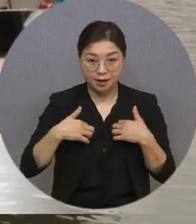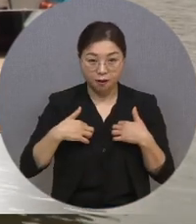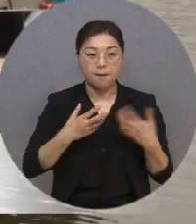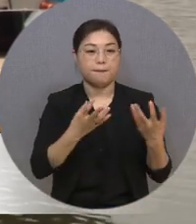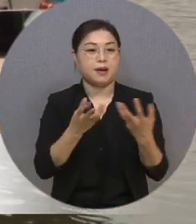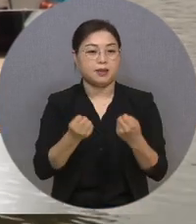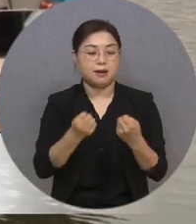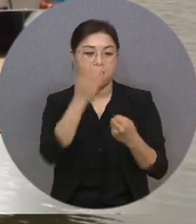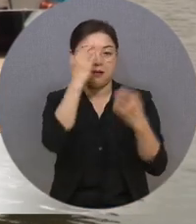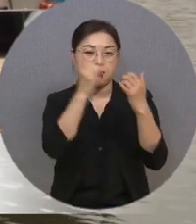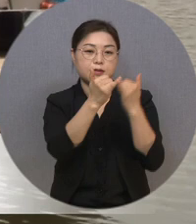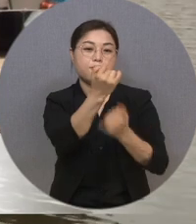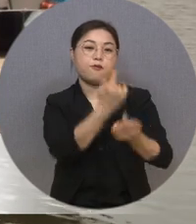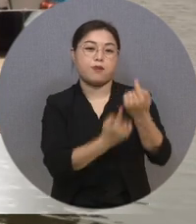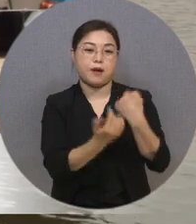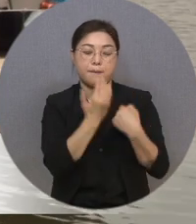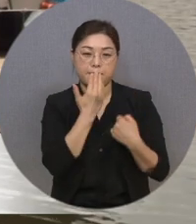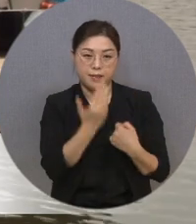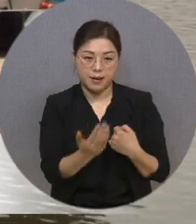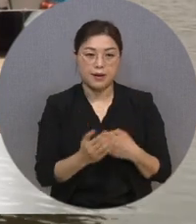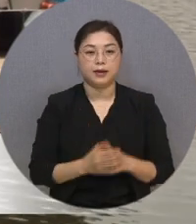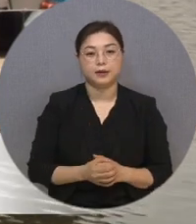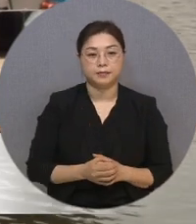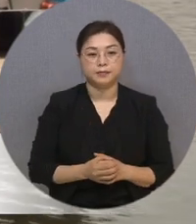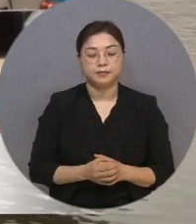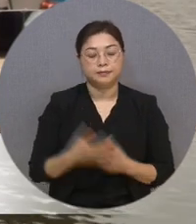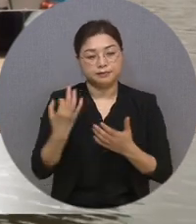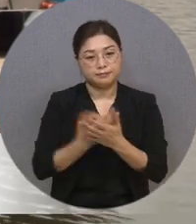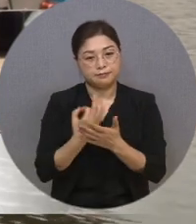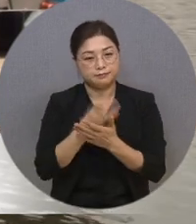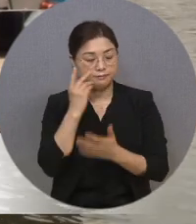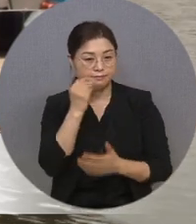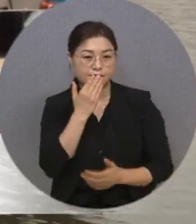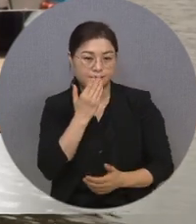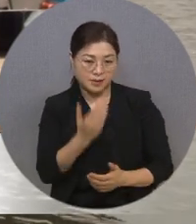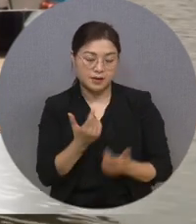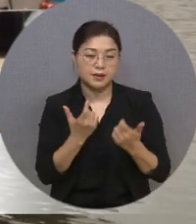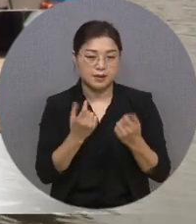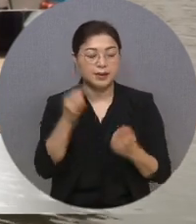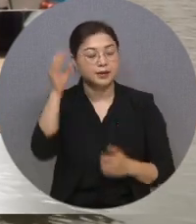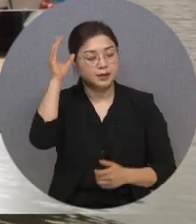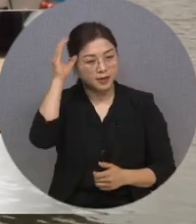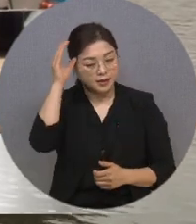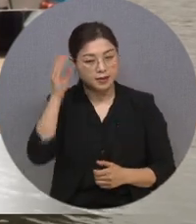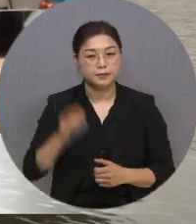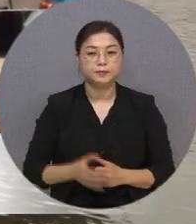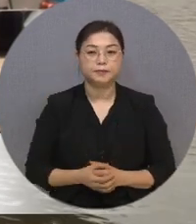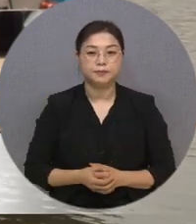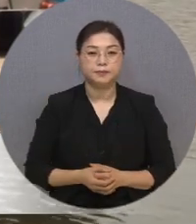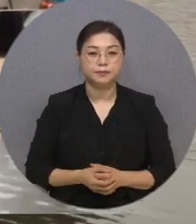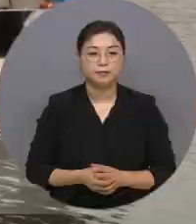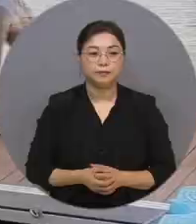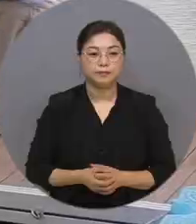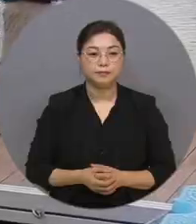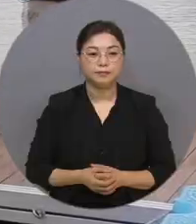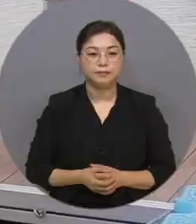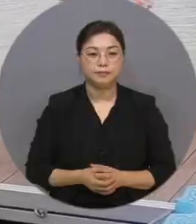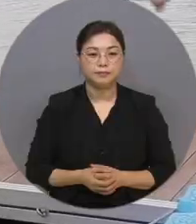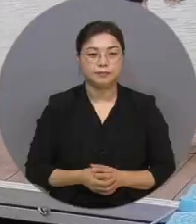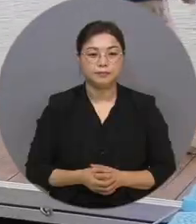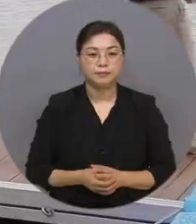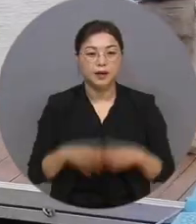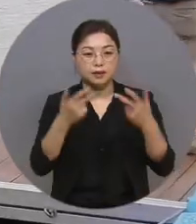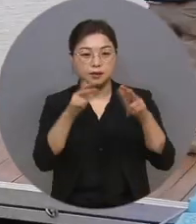이 순천을 찾을 것이고 또 그로 인해서 경제적 파급효과도 상당할 걸로 저희들이 기대하고 있습니다.